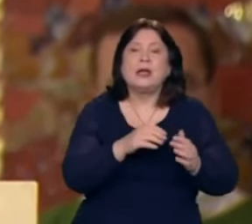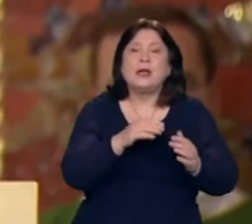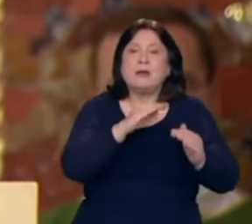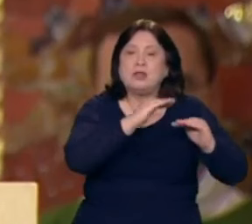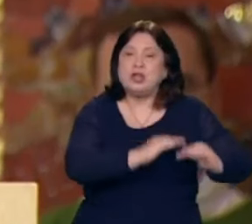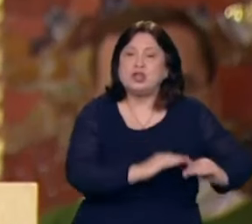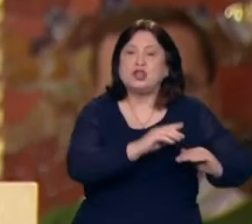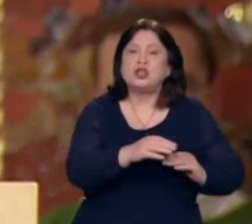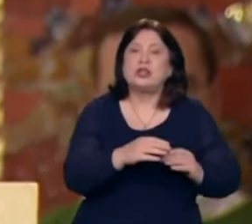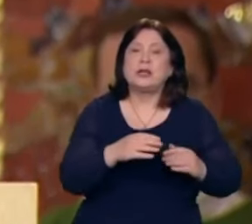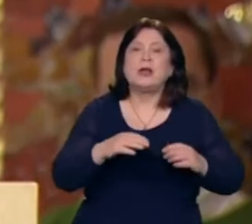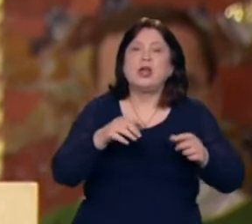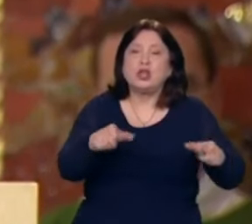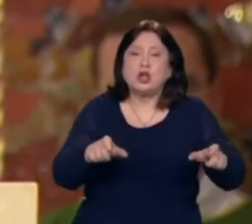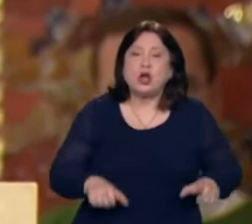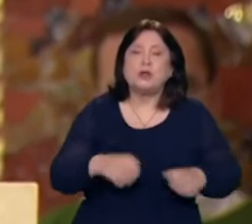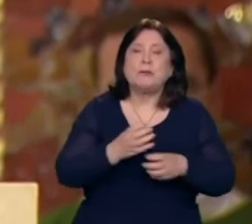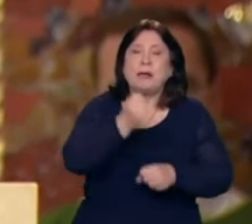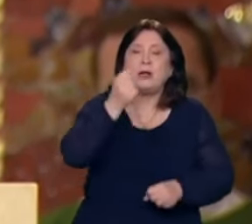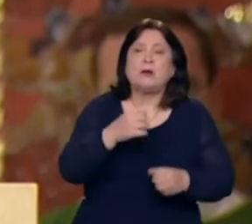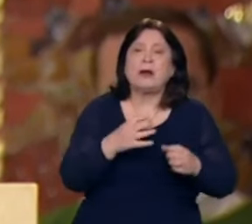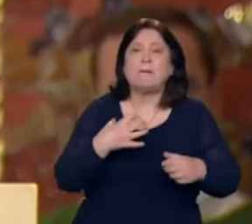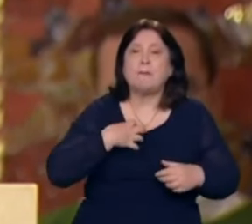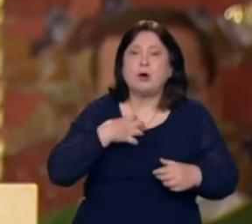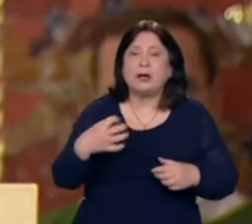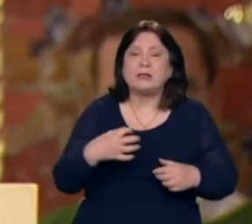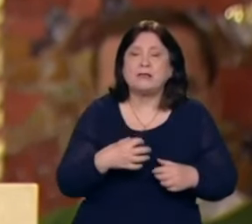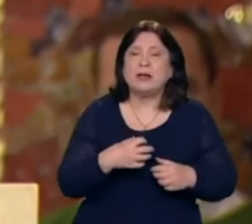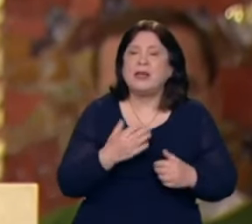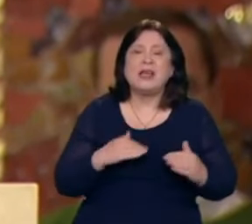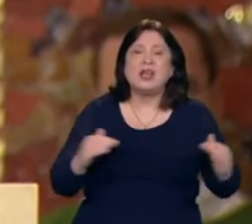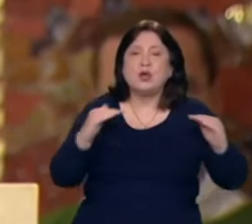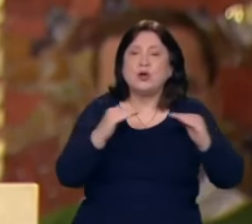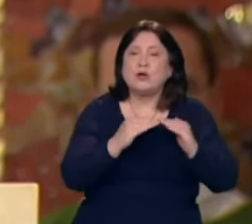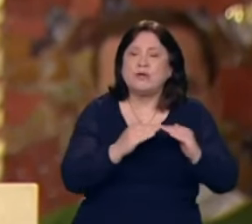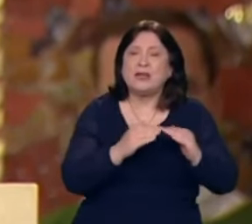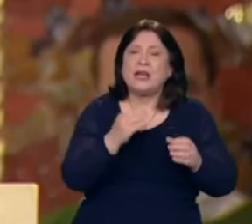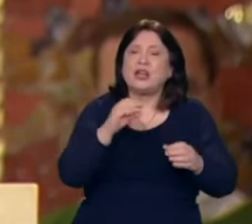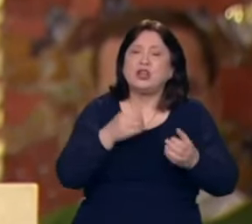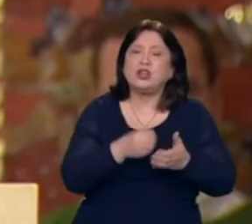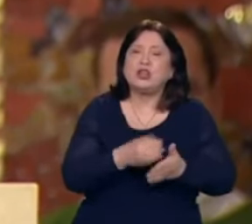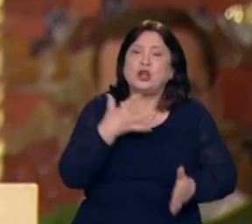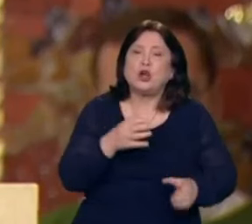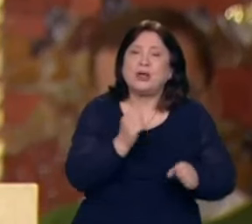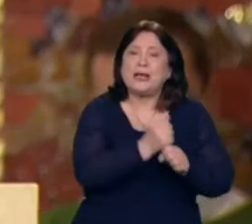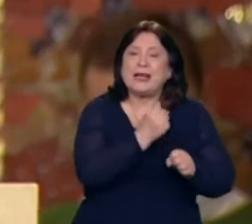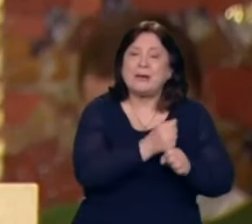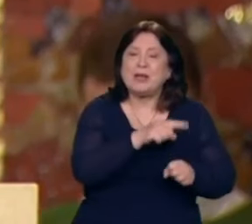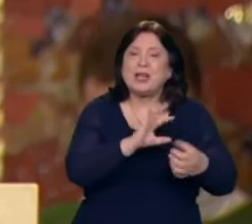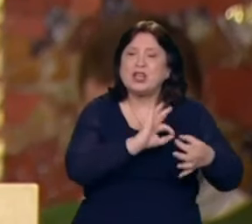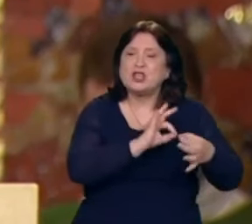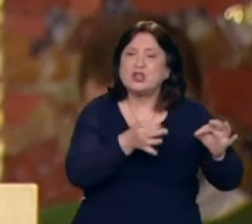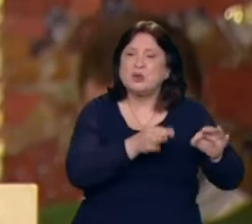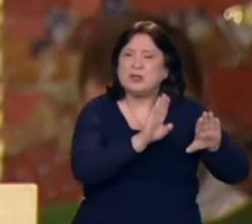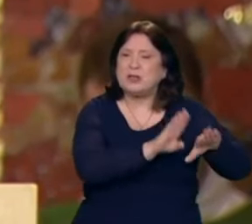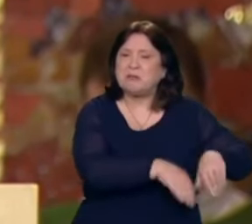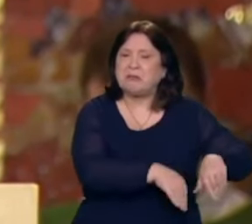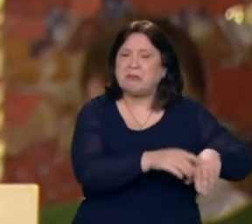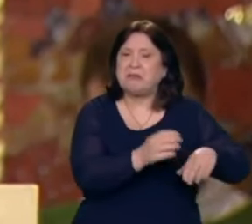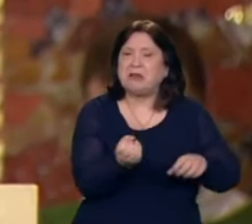nic Uznałem bogactwa nie zrównał z nią drogich kamieni wst zec nie